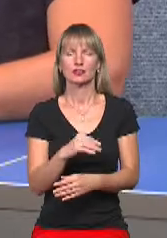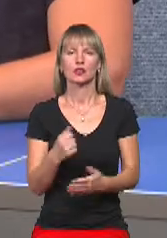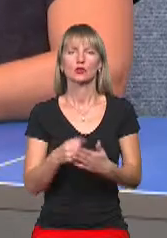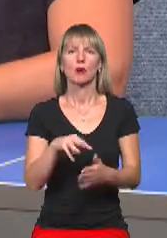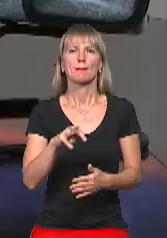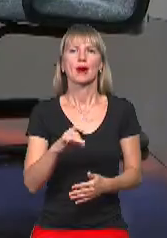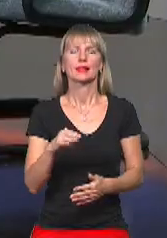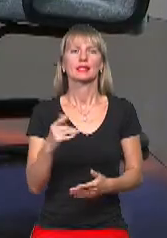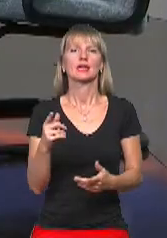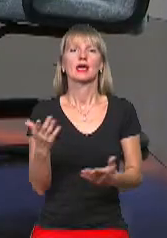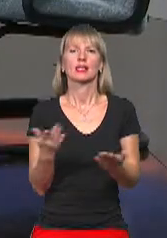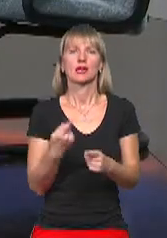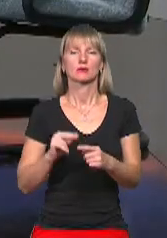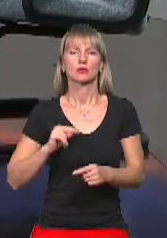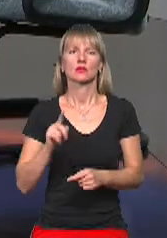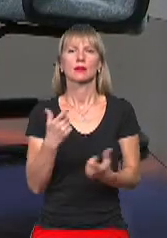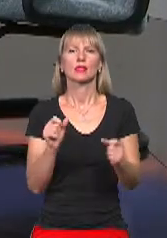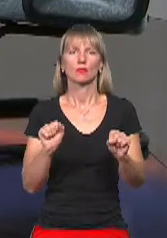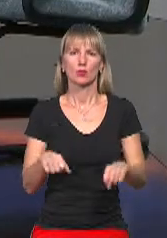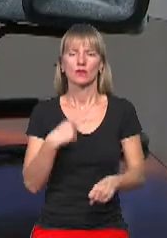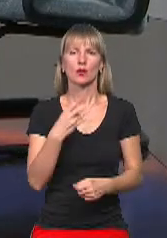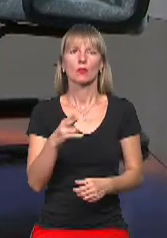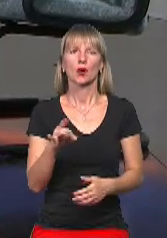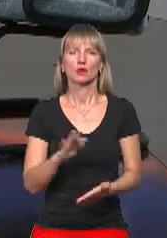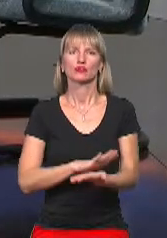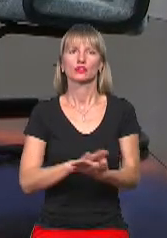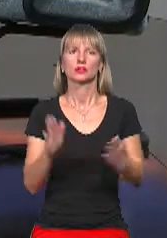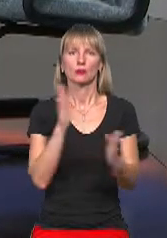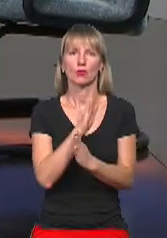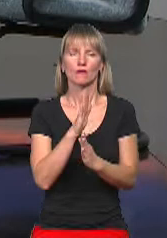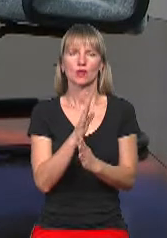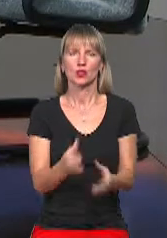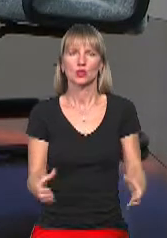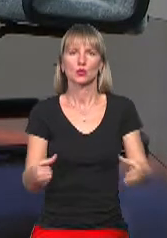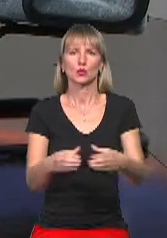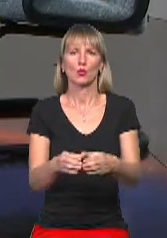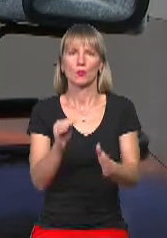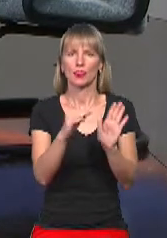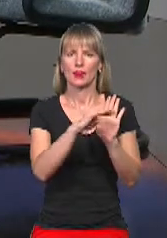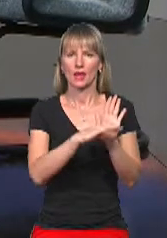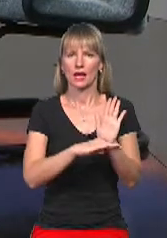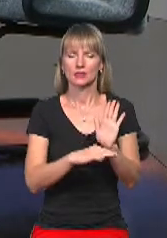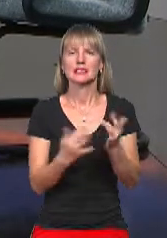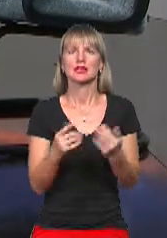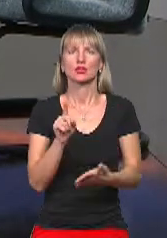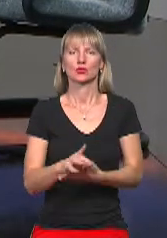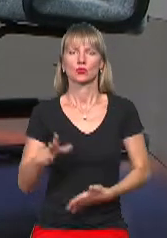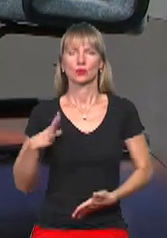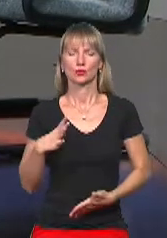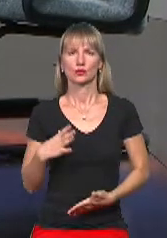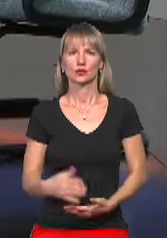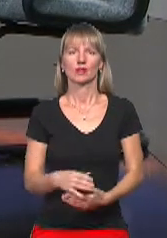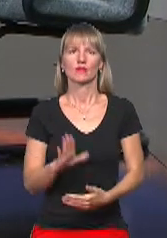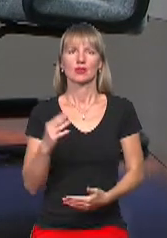це працює там, де це працює, там, де можна говорити про чисте повітря? Саме так, тобто сукупні дані, скільки їх має бути? Ну, в тому